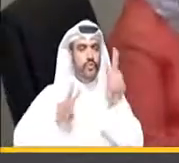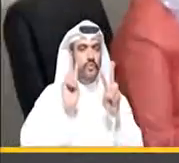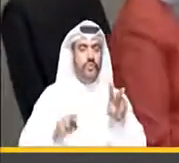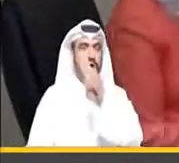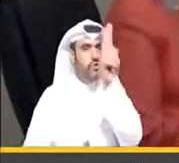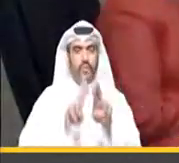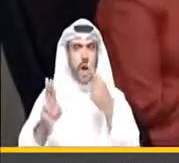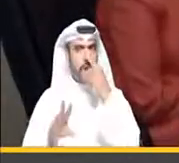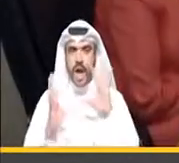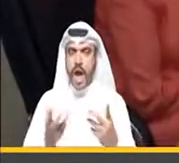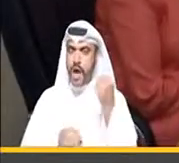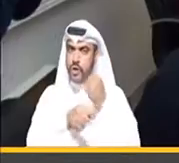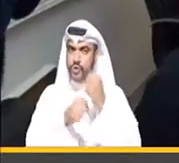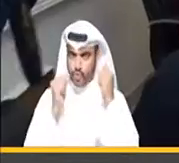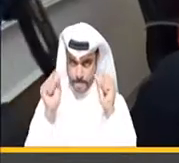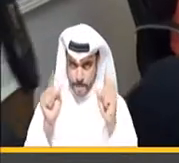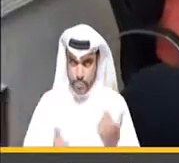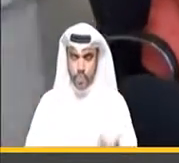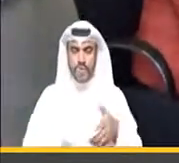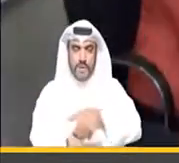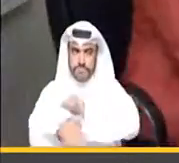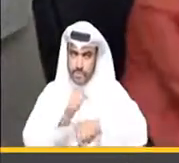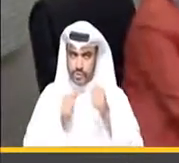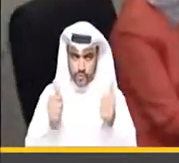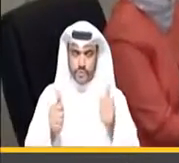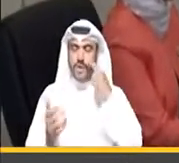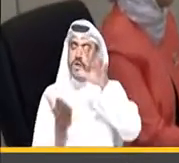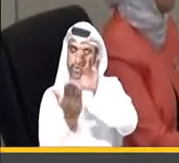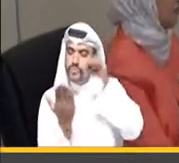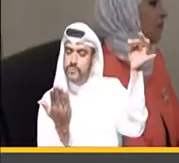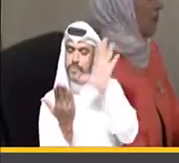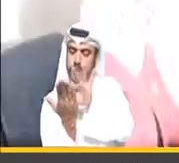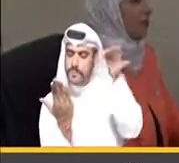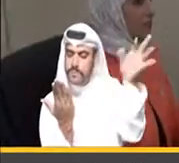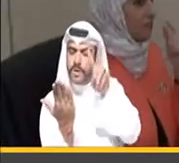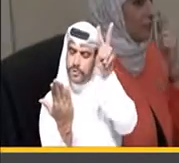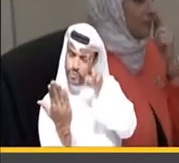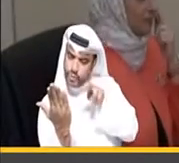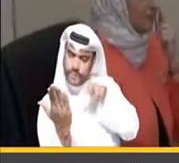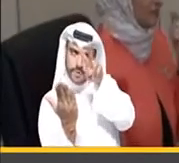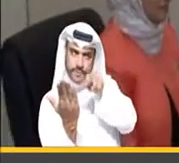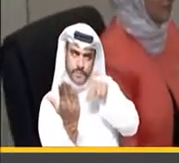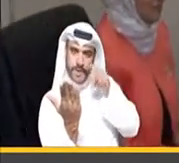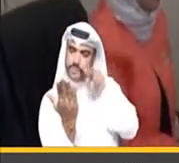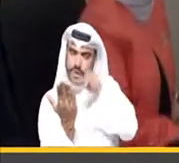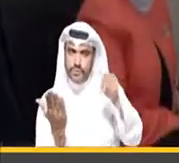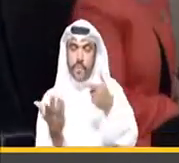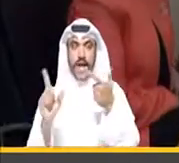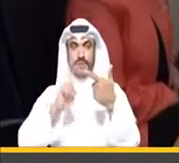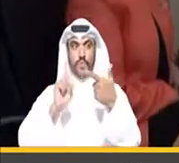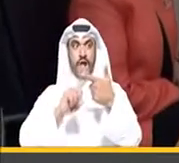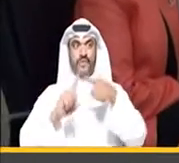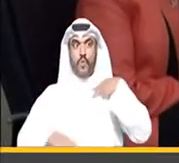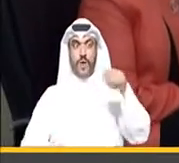لعام 2016 بزيارة إلى مقر إدارة شؤون الانتخابات، وكان في استقباله وكيل وزارة